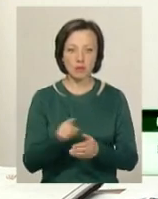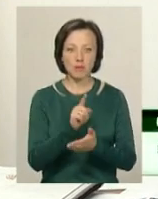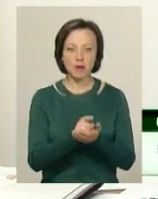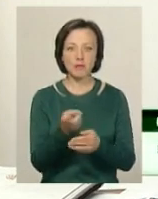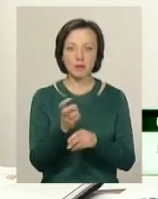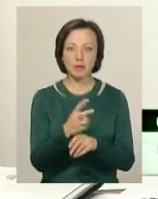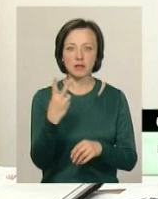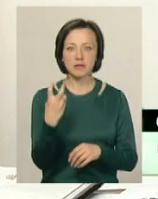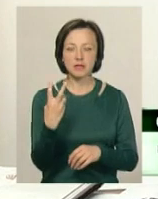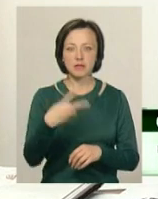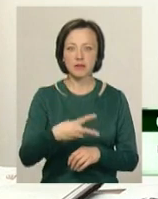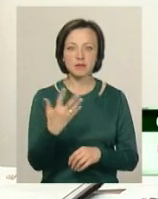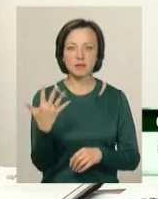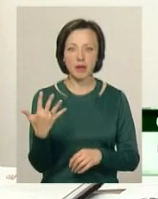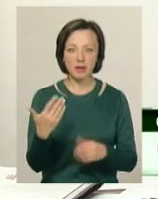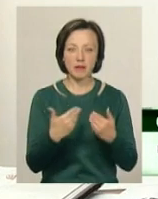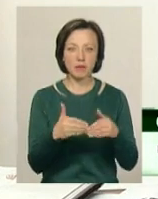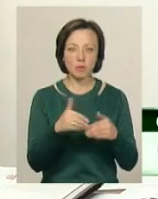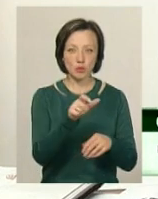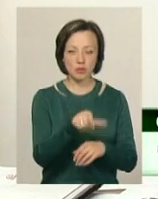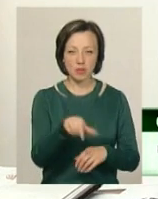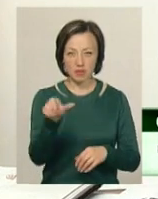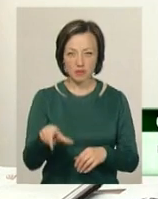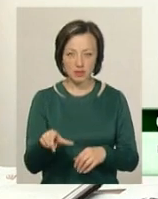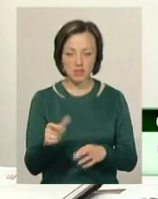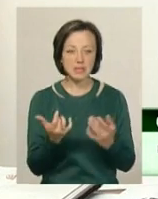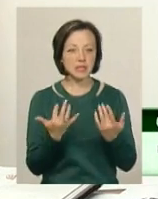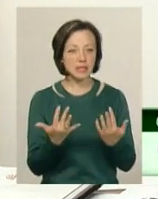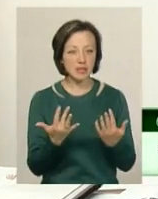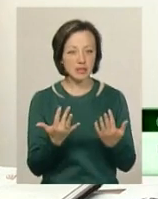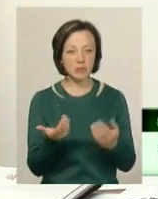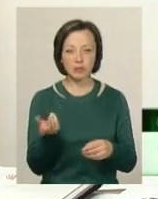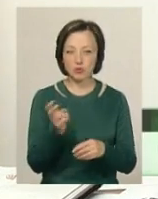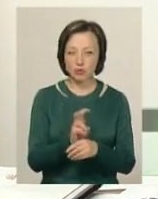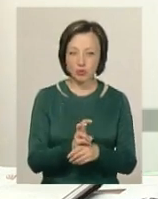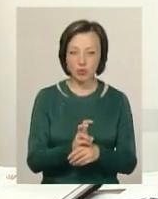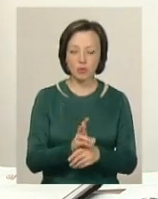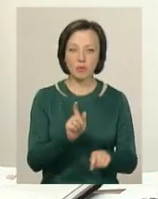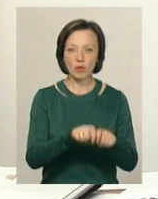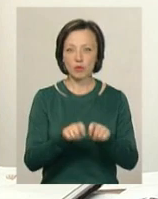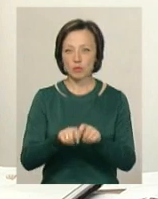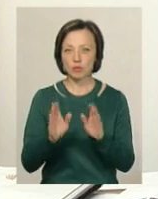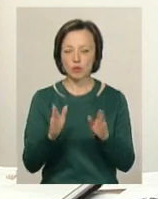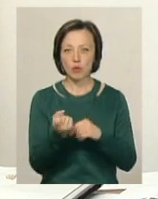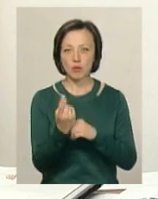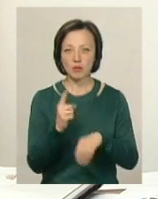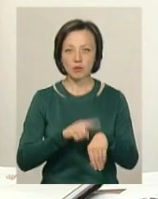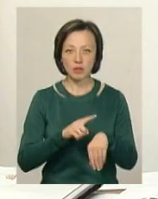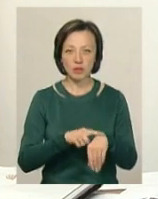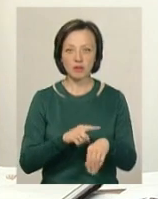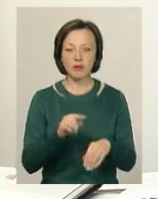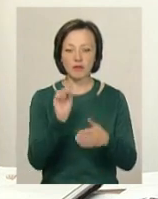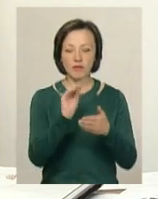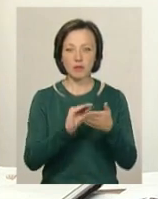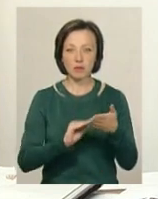з'явитись 225 абітурієнтів. Ну, скільки з'явиться, ми проконтролюємо об 11 годині,